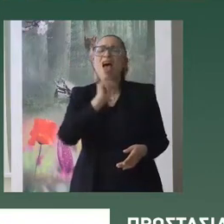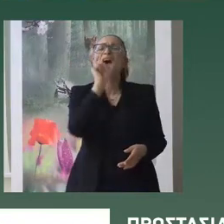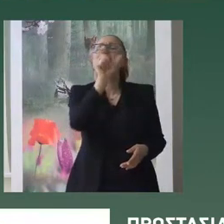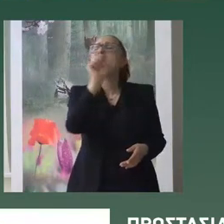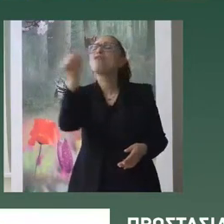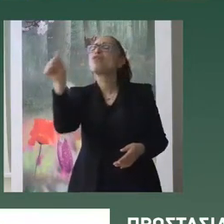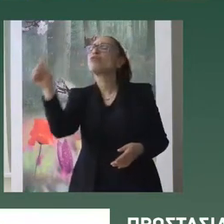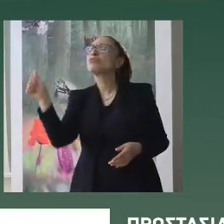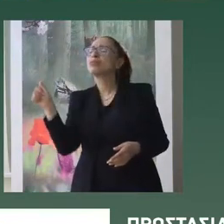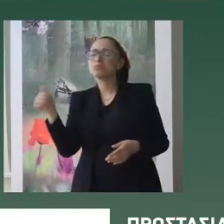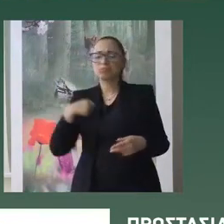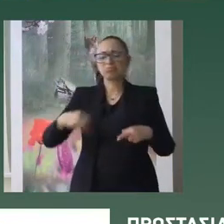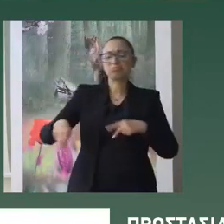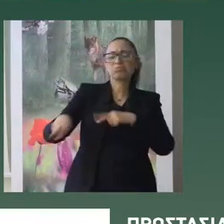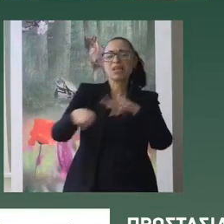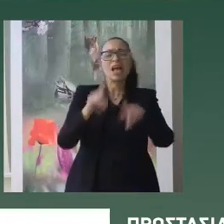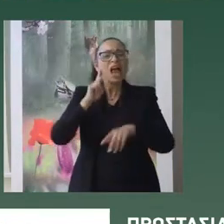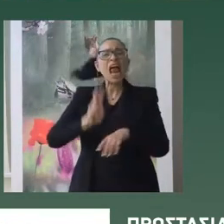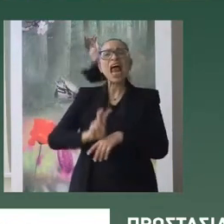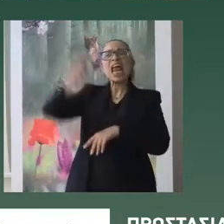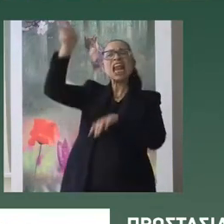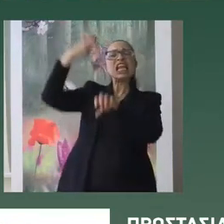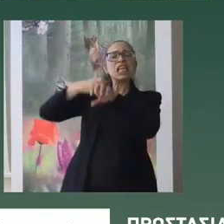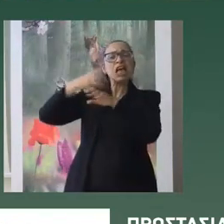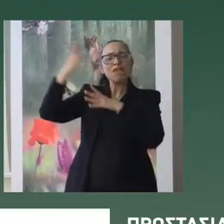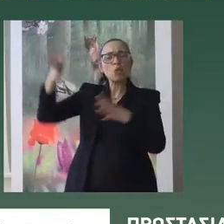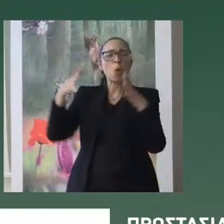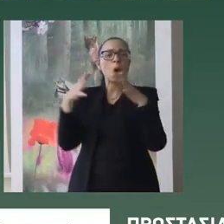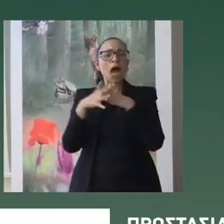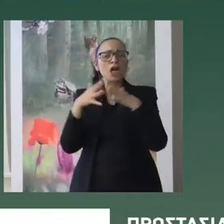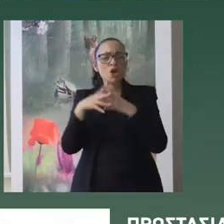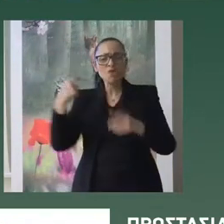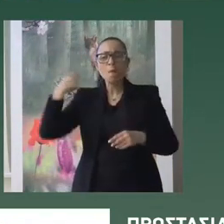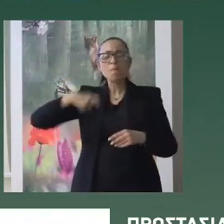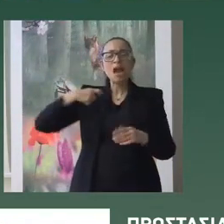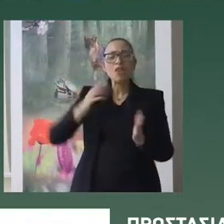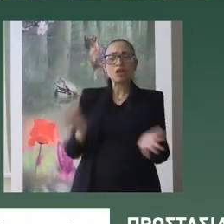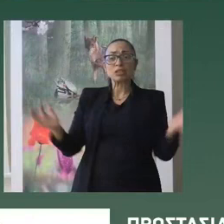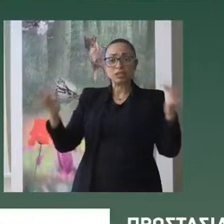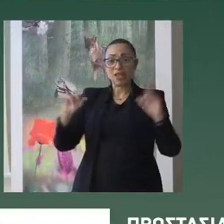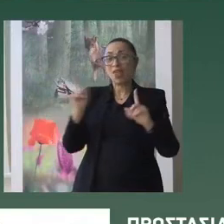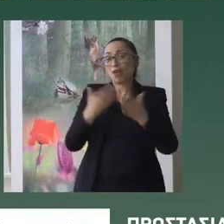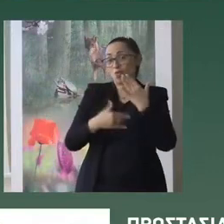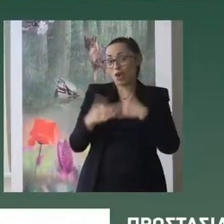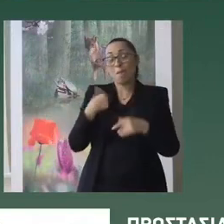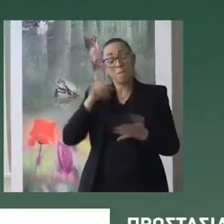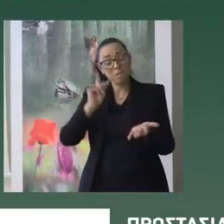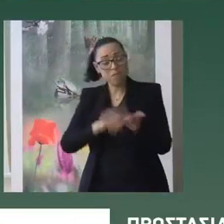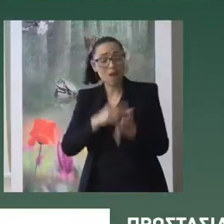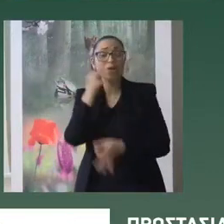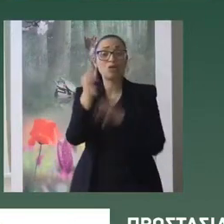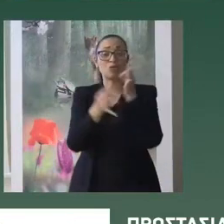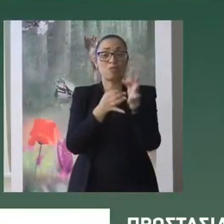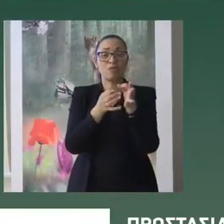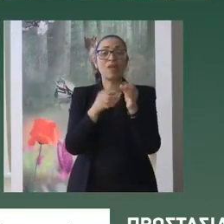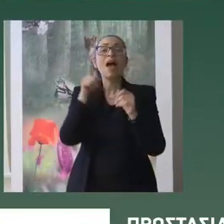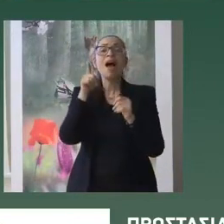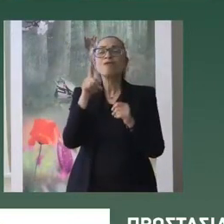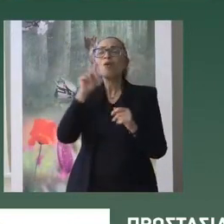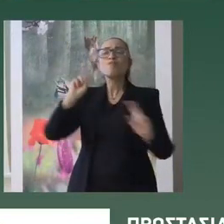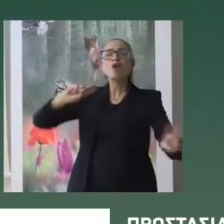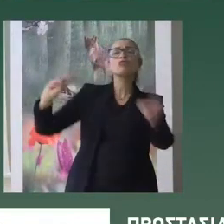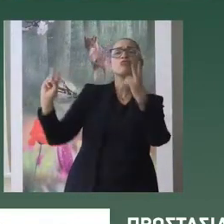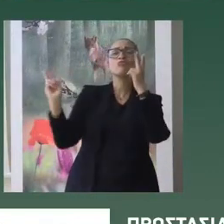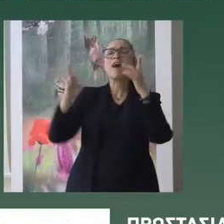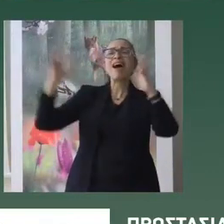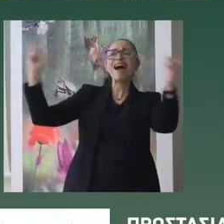από το Λυκαβητό, εδώ το Παναθηναϊκό στάδιο, Ακρόπολη. Δεν θέλω να σας κουράσω, αλλά πρέπει να το πω. Αυτό είναι πώς κινείται ο